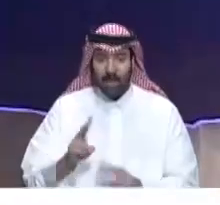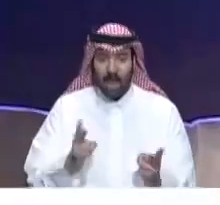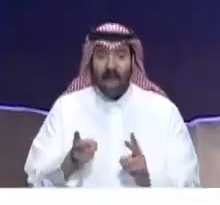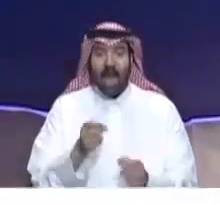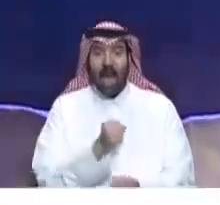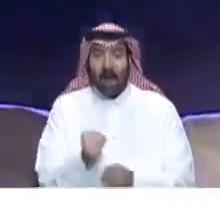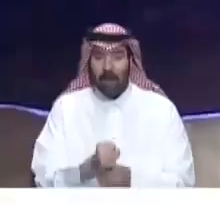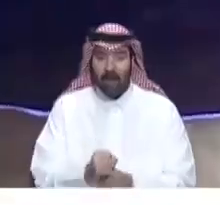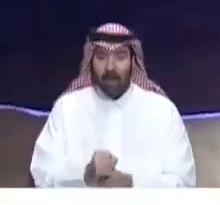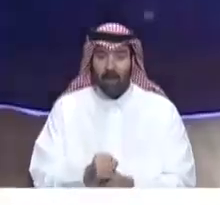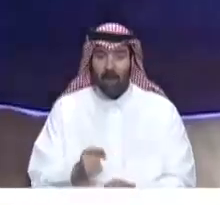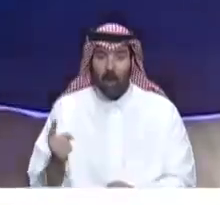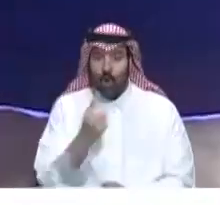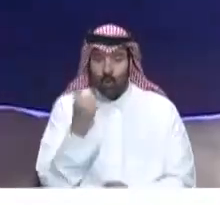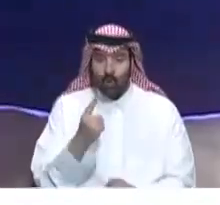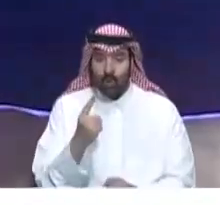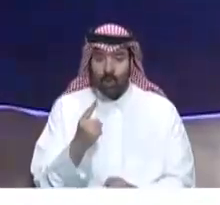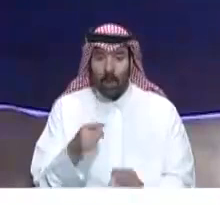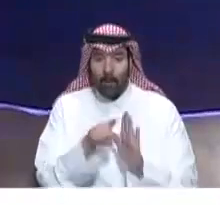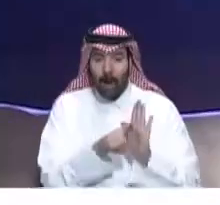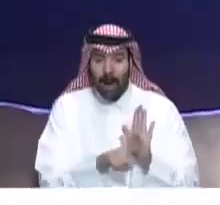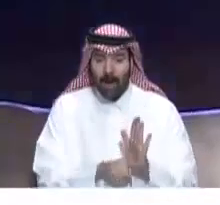عمل صمم